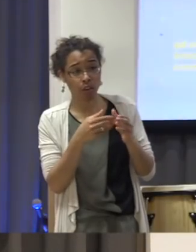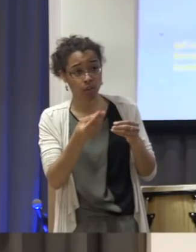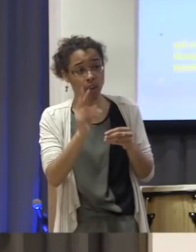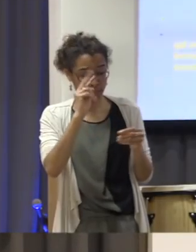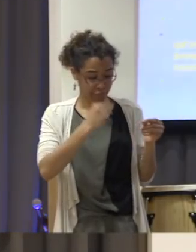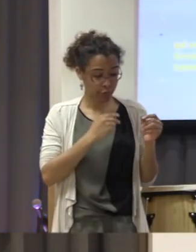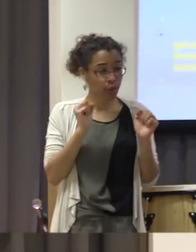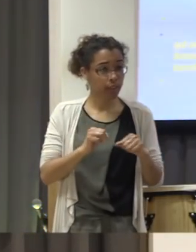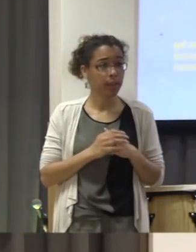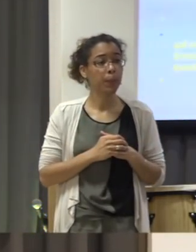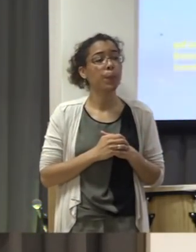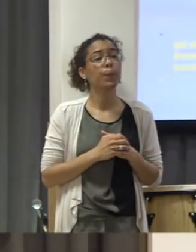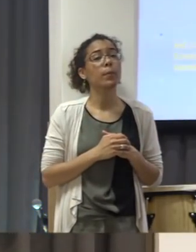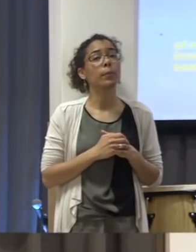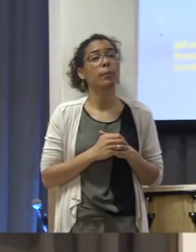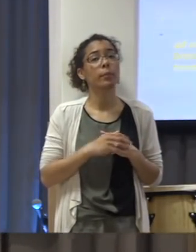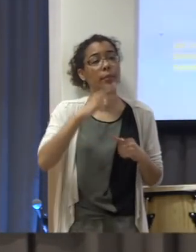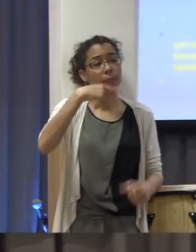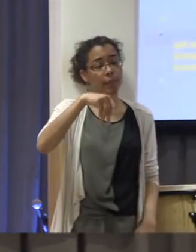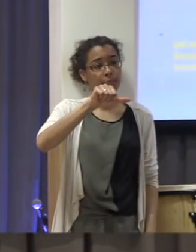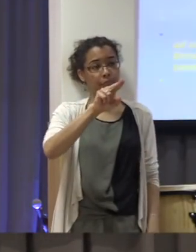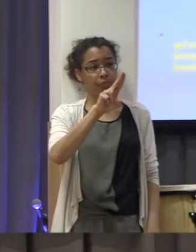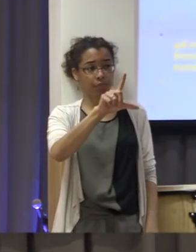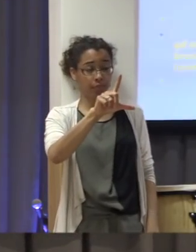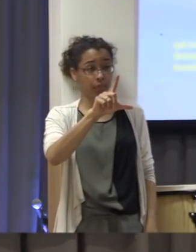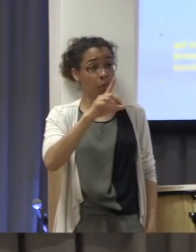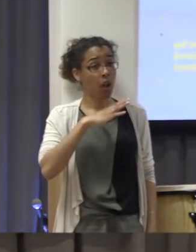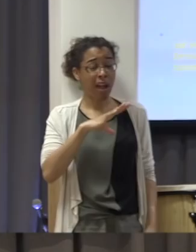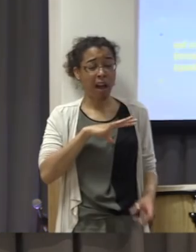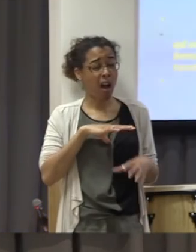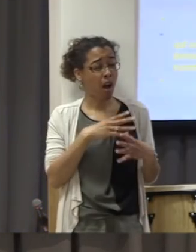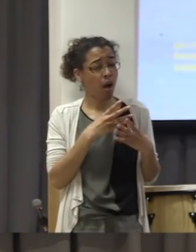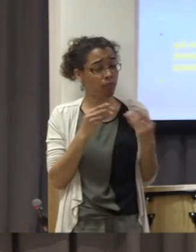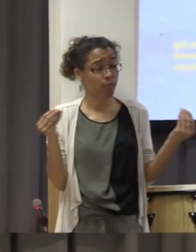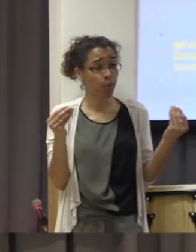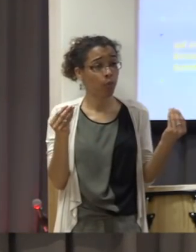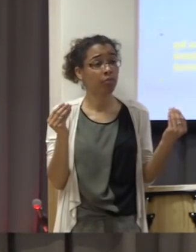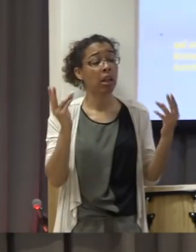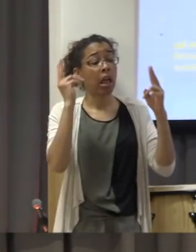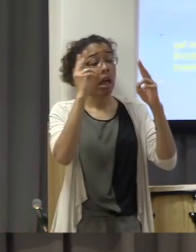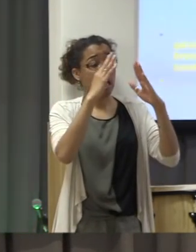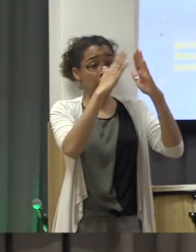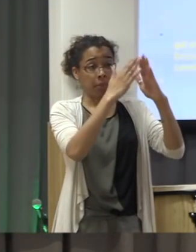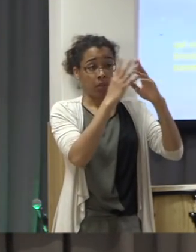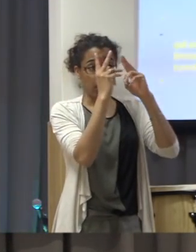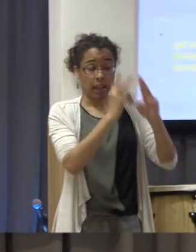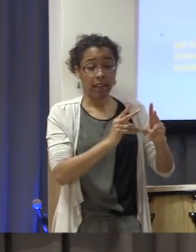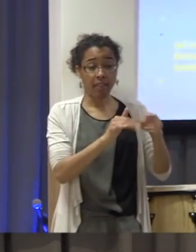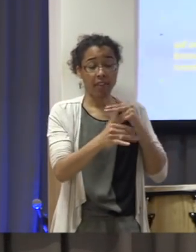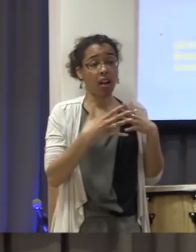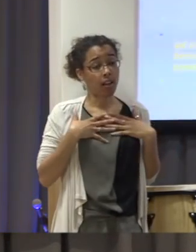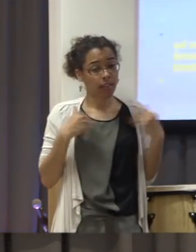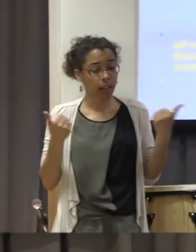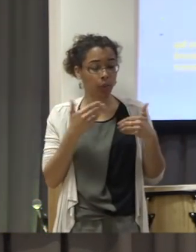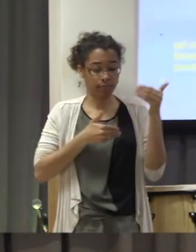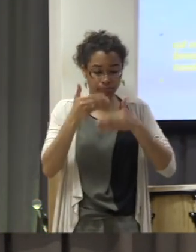Alléluia. N'est-ce pas l'apôtre Paul? Malgré tout ce qu'il avait, mais arrivé à la maison, alors qu'il est en train de guérir, il est en train de